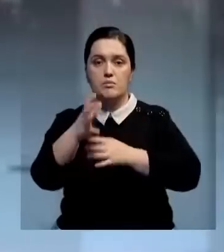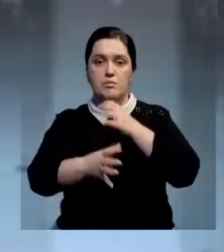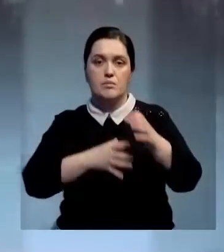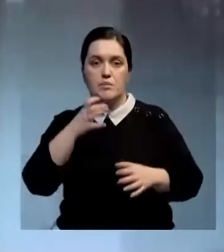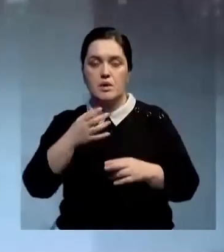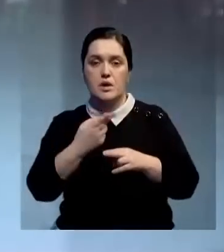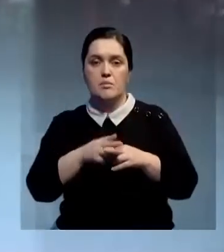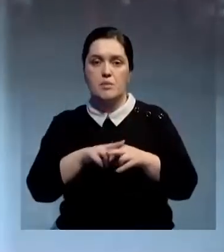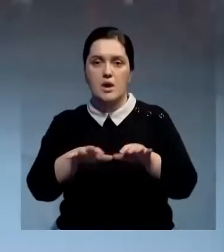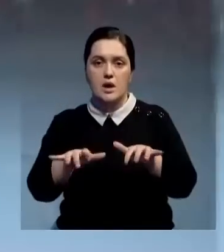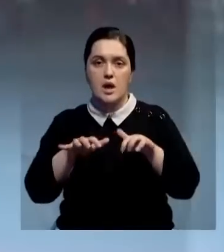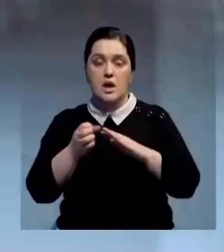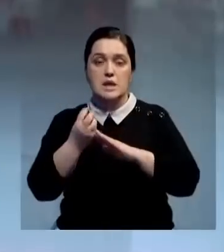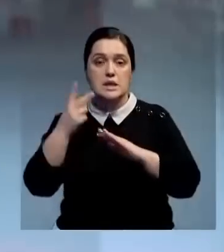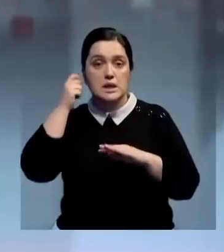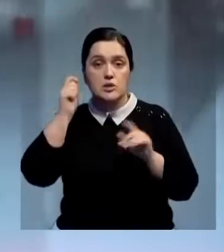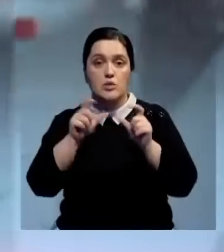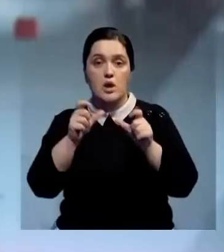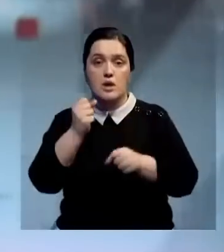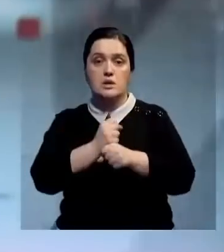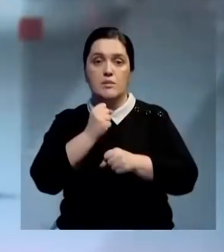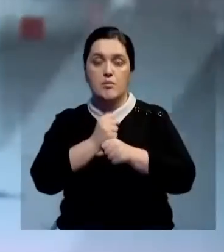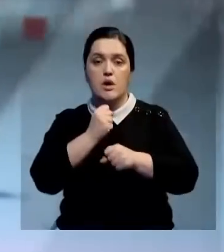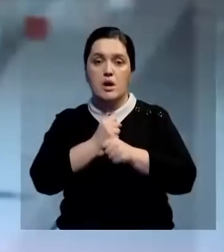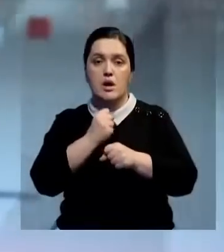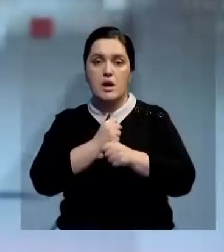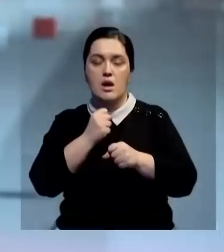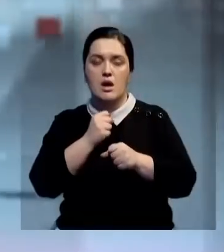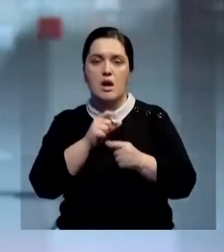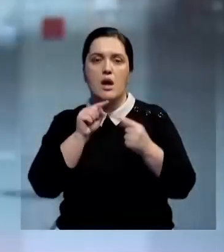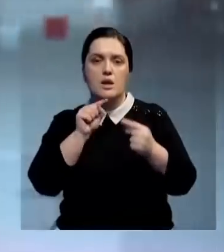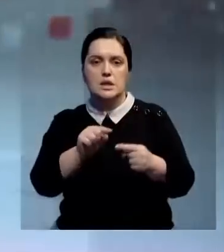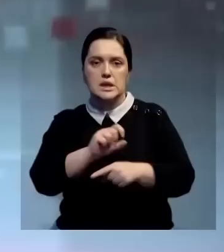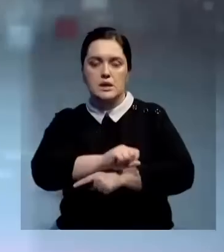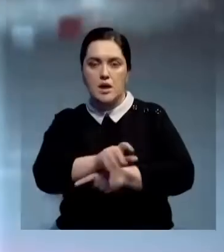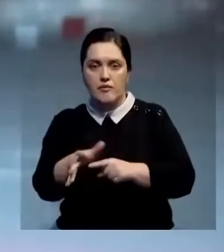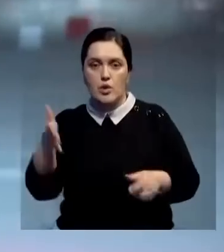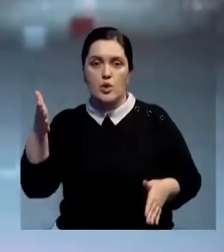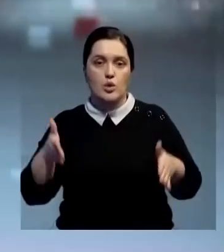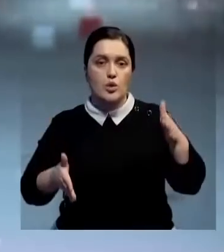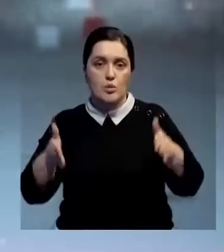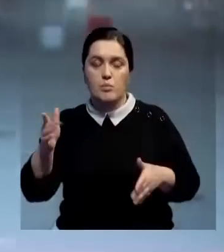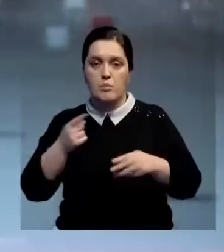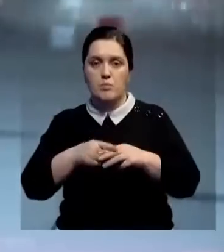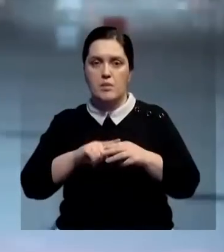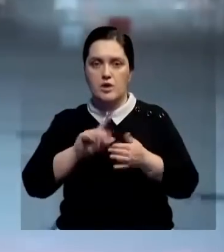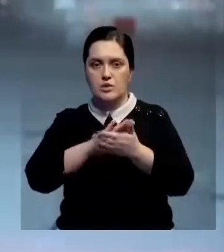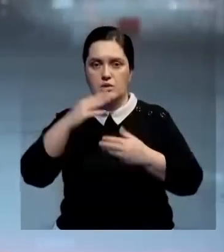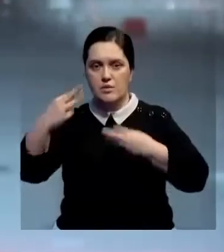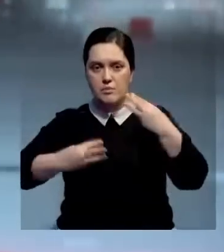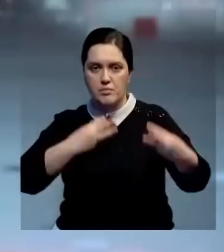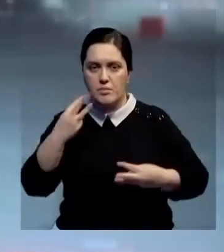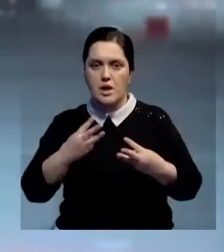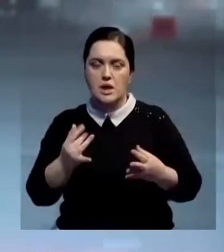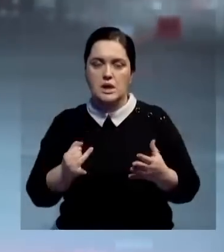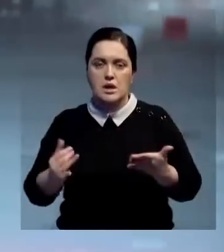конкурс IT-специалистов. 12-летний школьник разработал универсального антиковидного робота с функциями дезинфектора